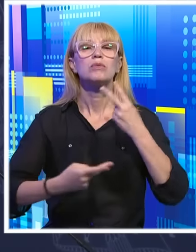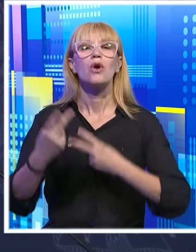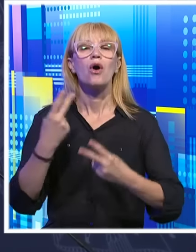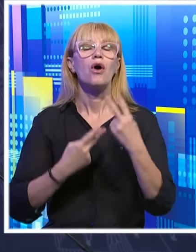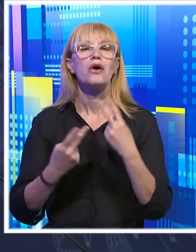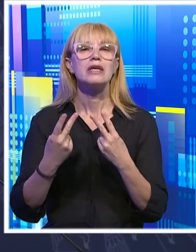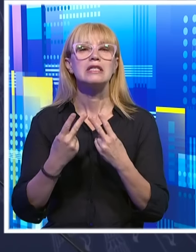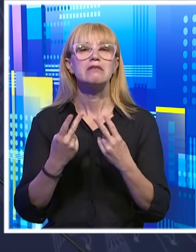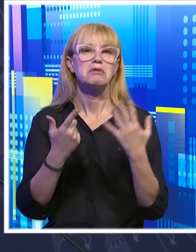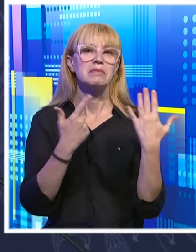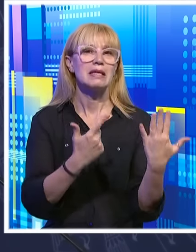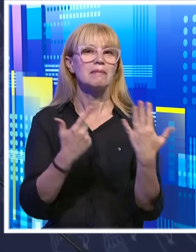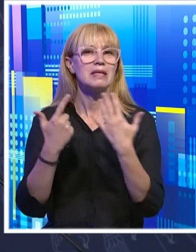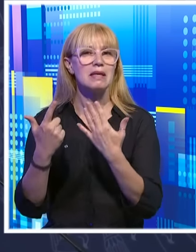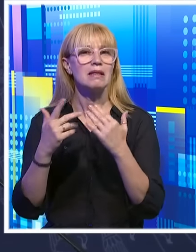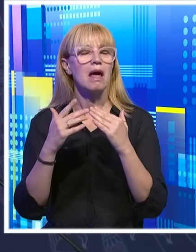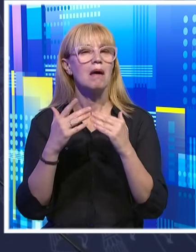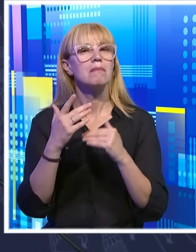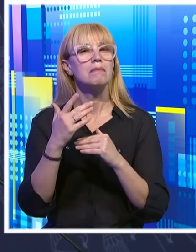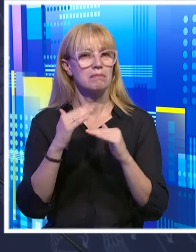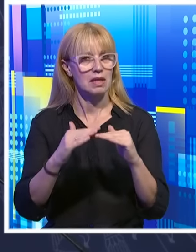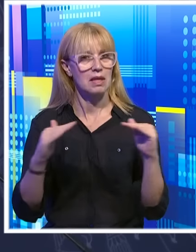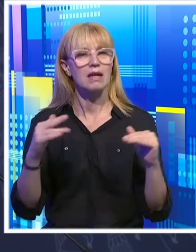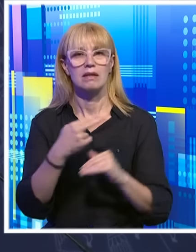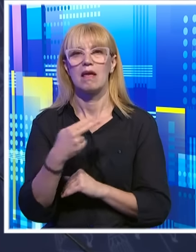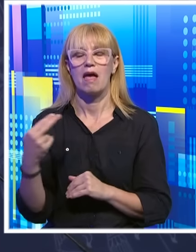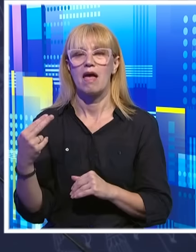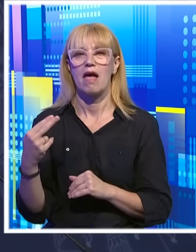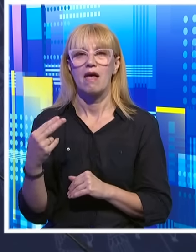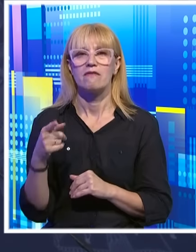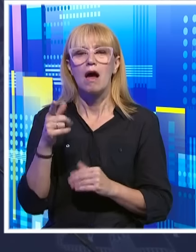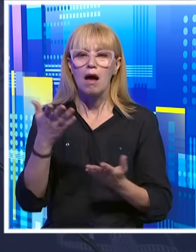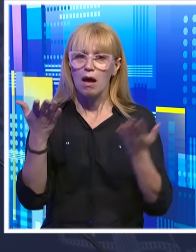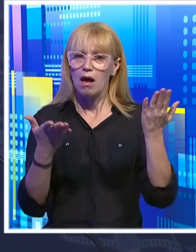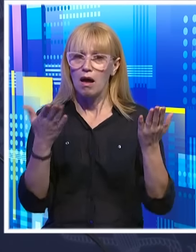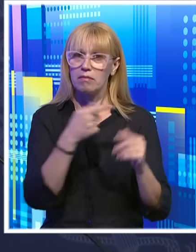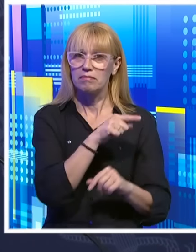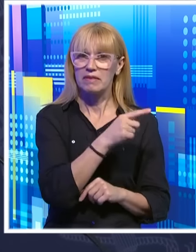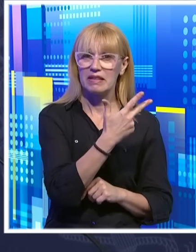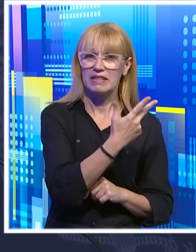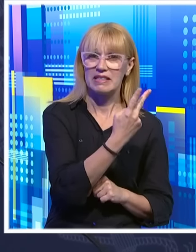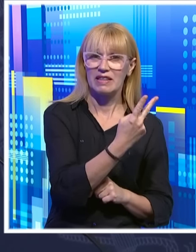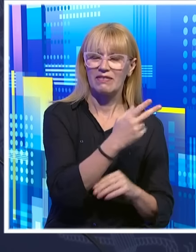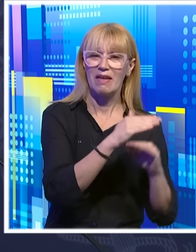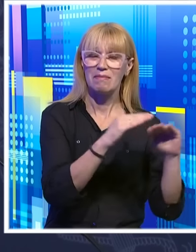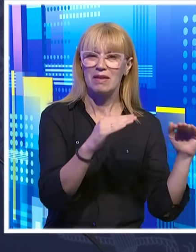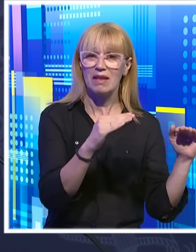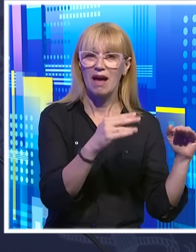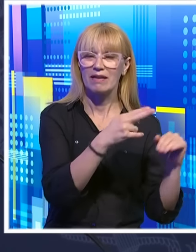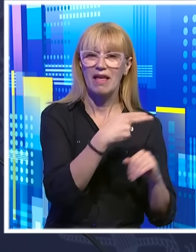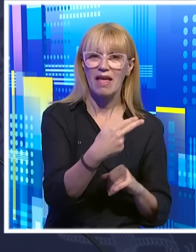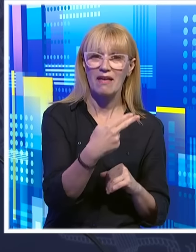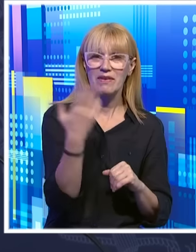brojima na nivo od 77 milijardi evra, što bi bilo u poređenju sa 32 milijarde evra